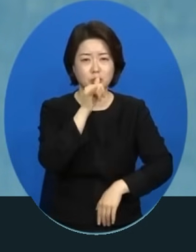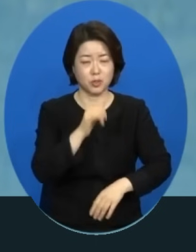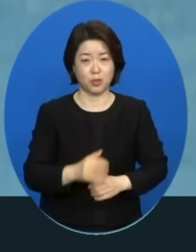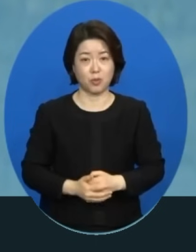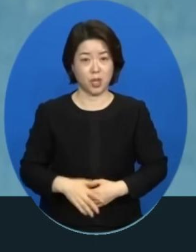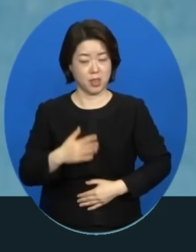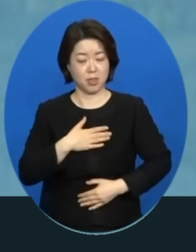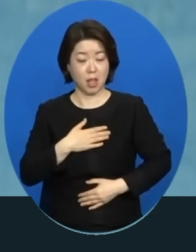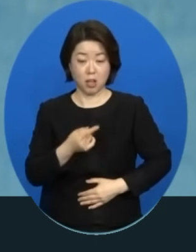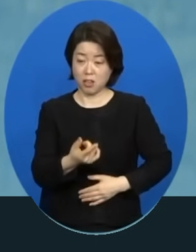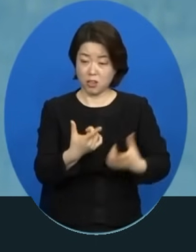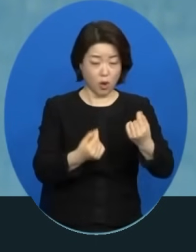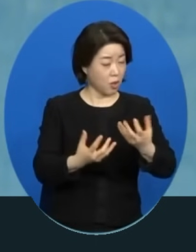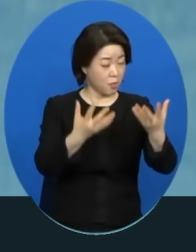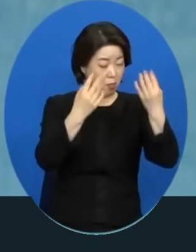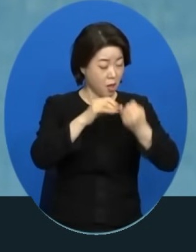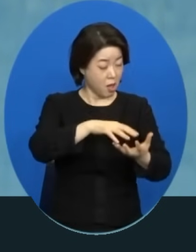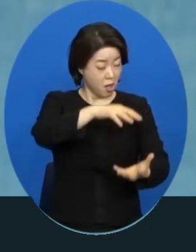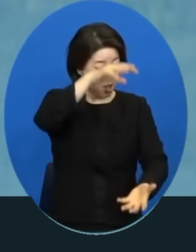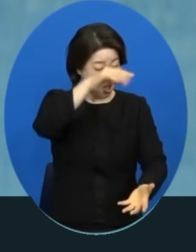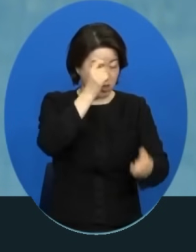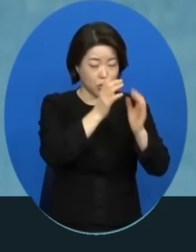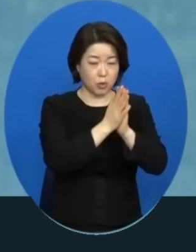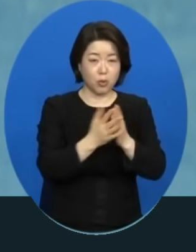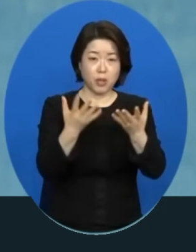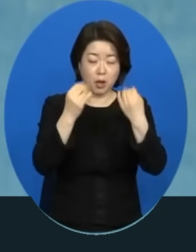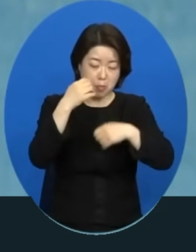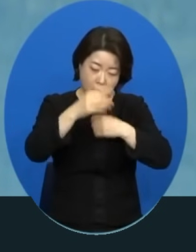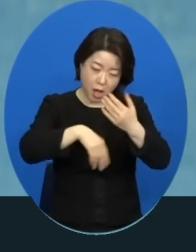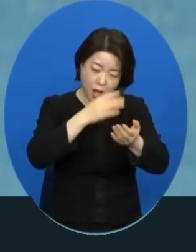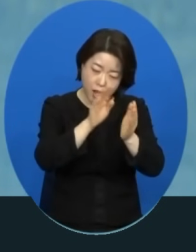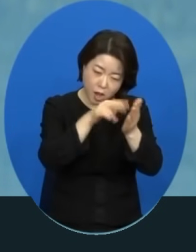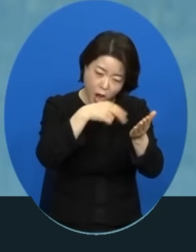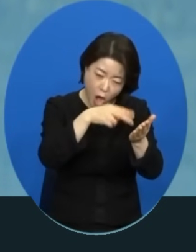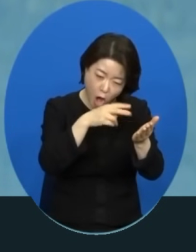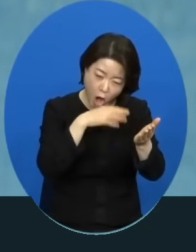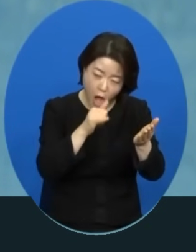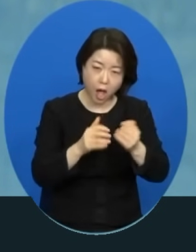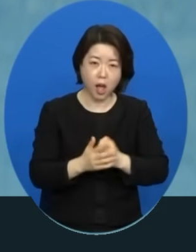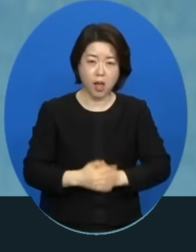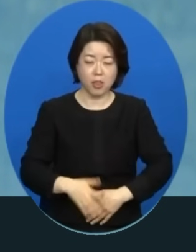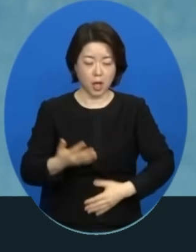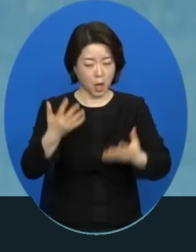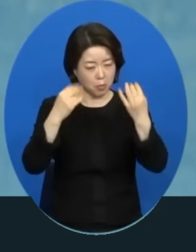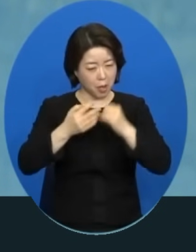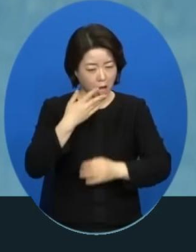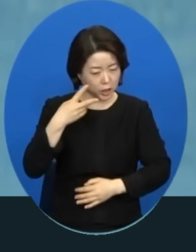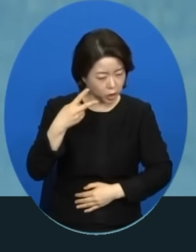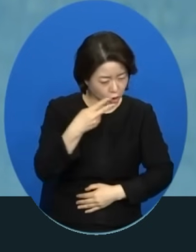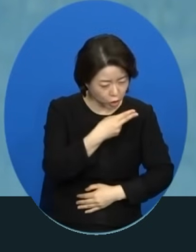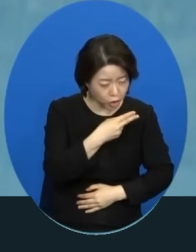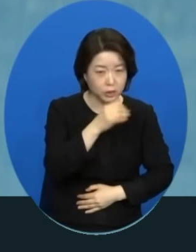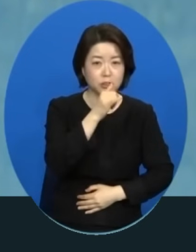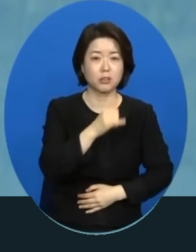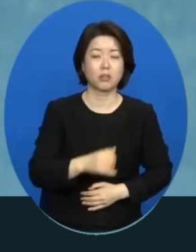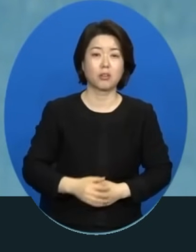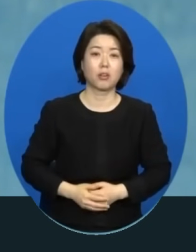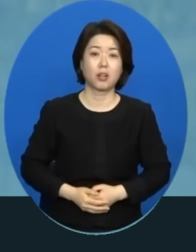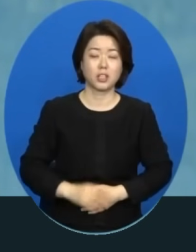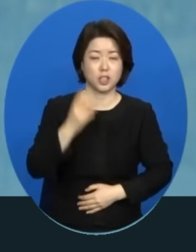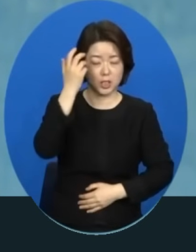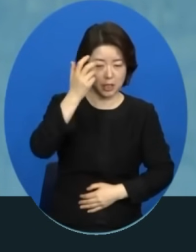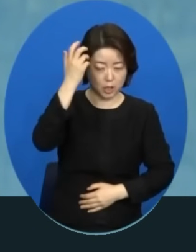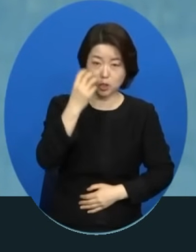내가 이렇게 많이 기도했어, 내가 이렇게 성경을 많이 봤어, 내가 이렇게 많이 금식했어 라고 하는 영적인